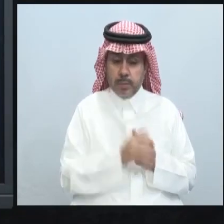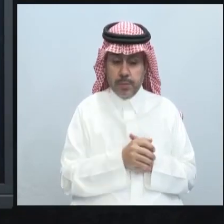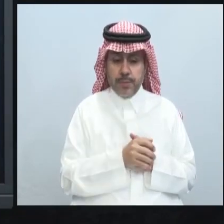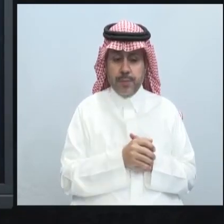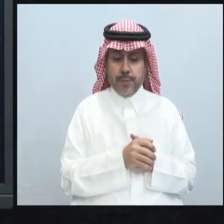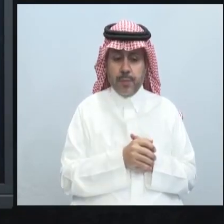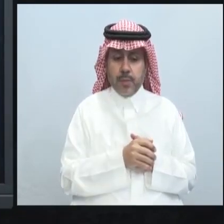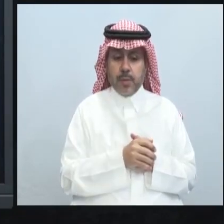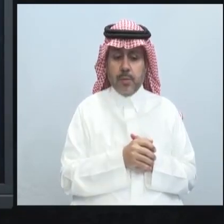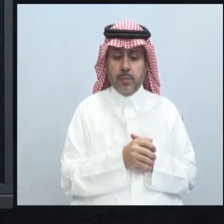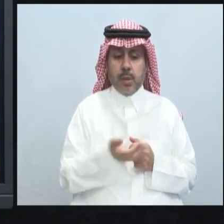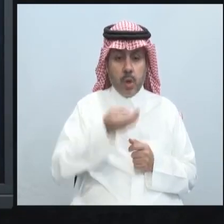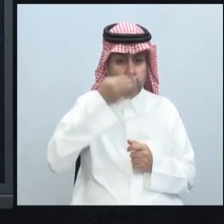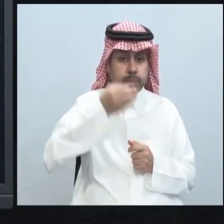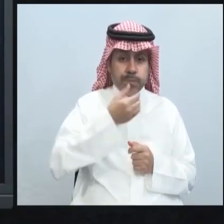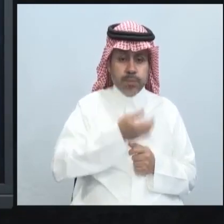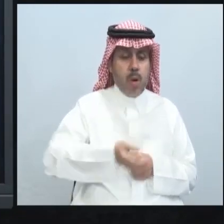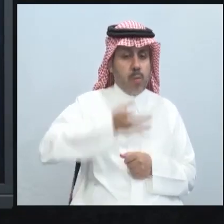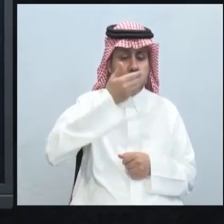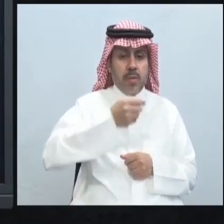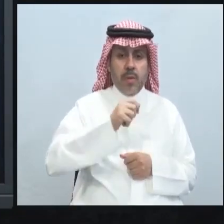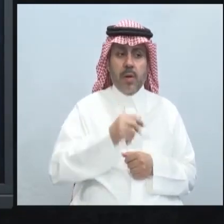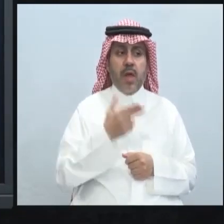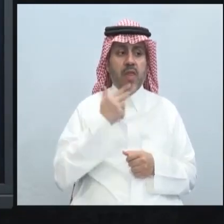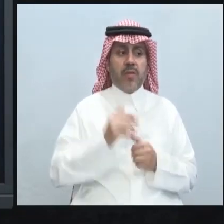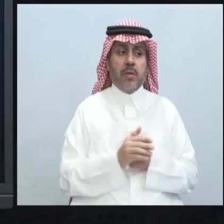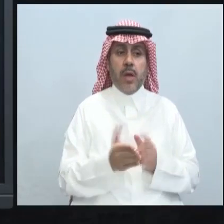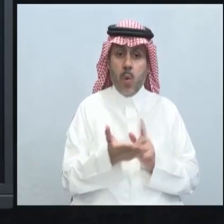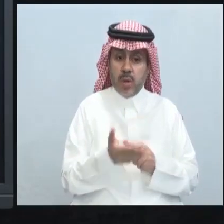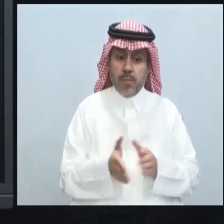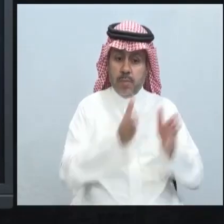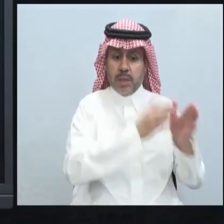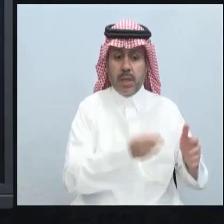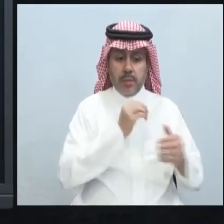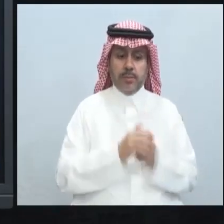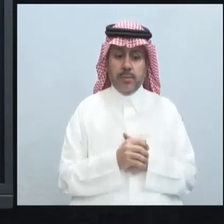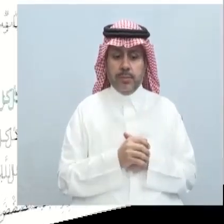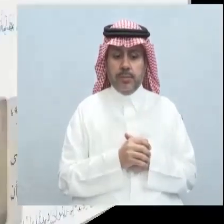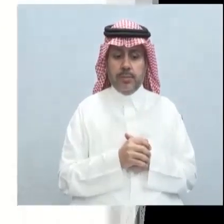فاننا نقوم بغسل ماذا الفم واليدين بعد الاكل